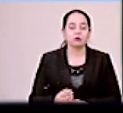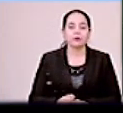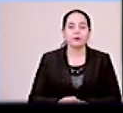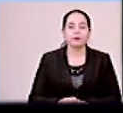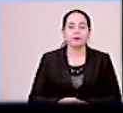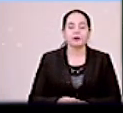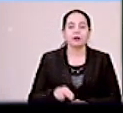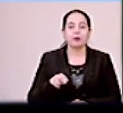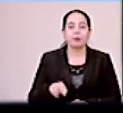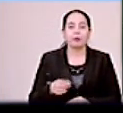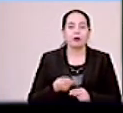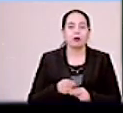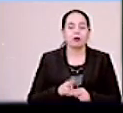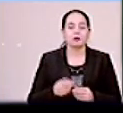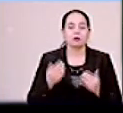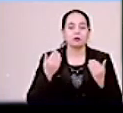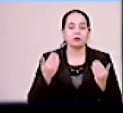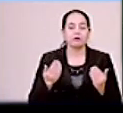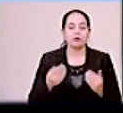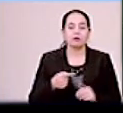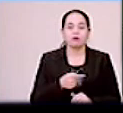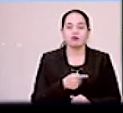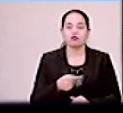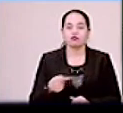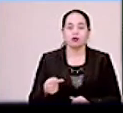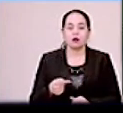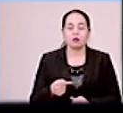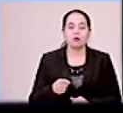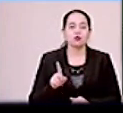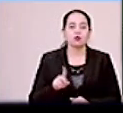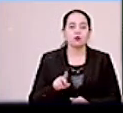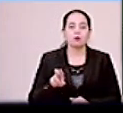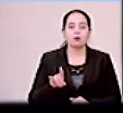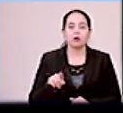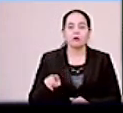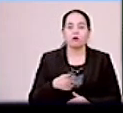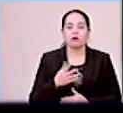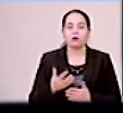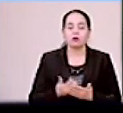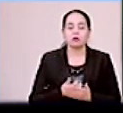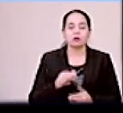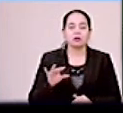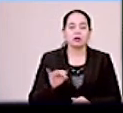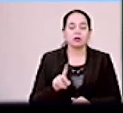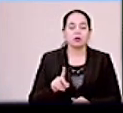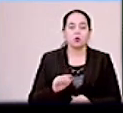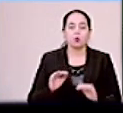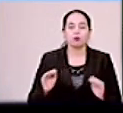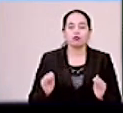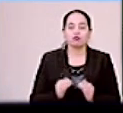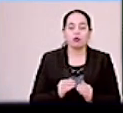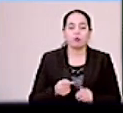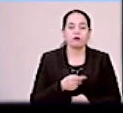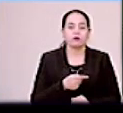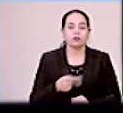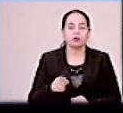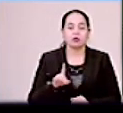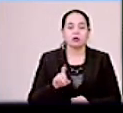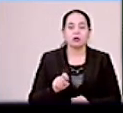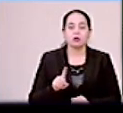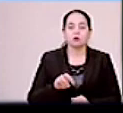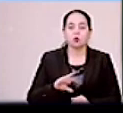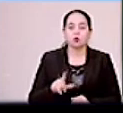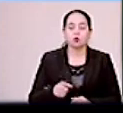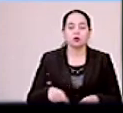четырнадцатых. p – это неизвестное вычитаемое. Чтобы его найти, из уменьшаемого вычитаем